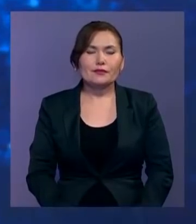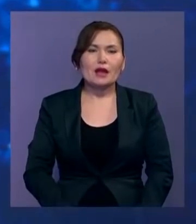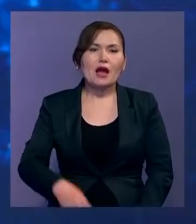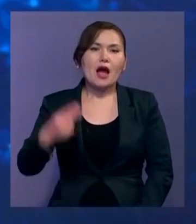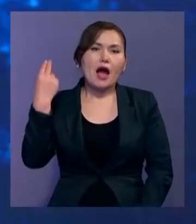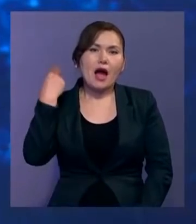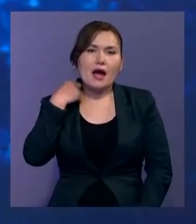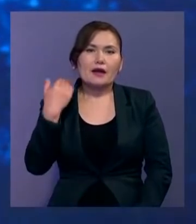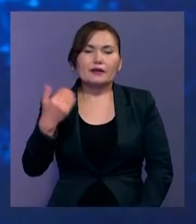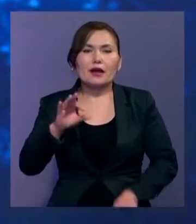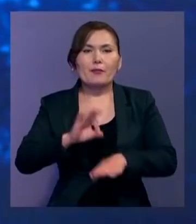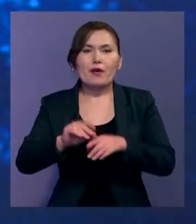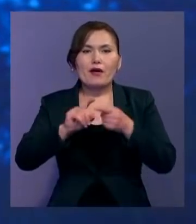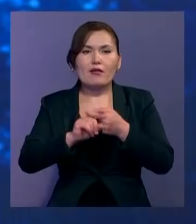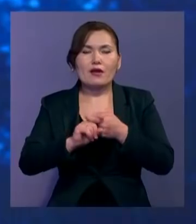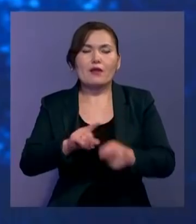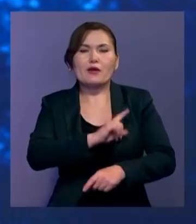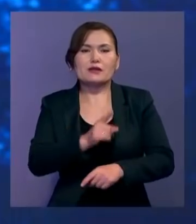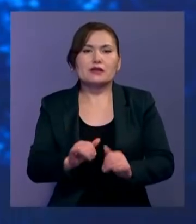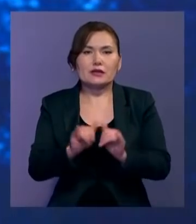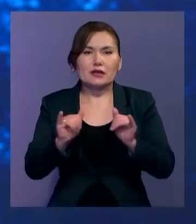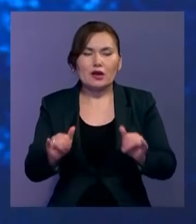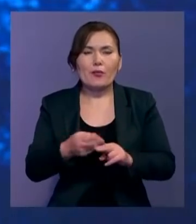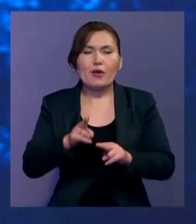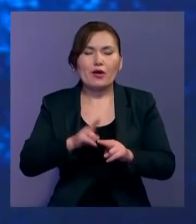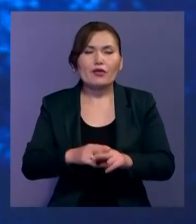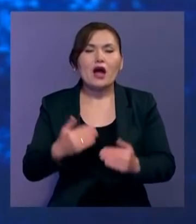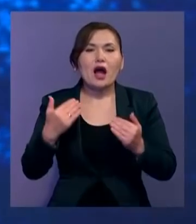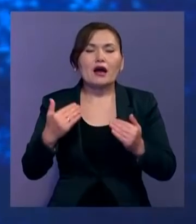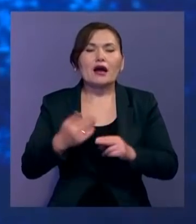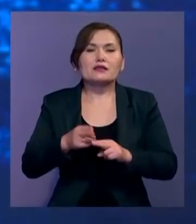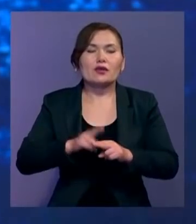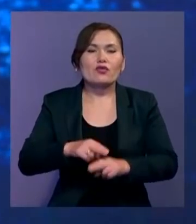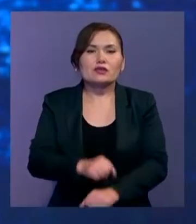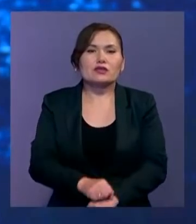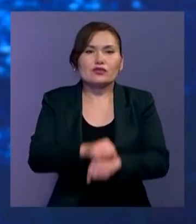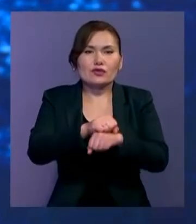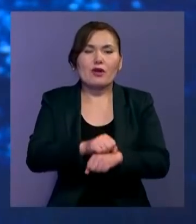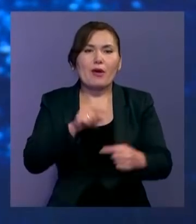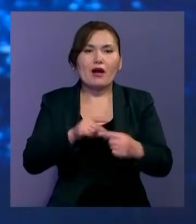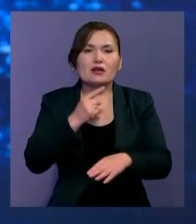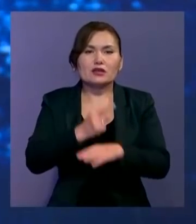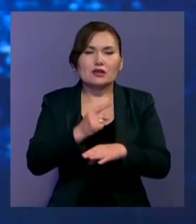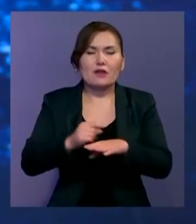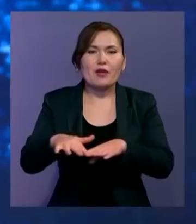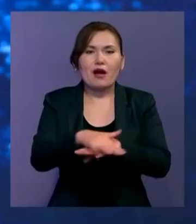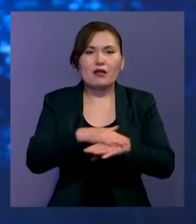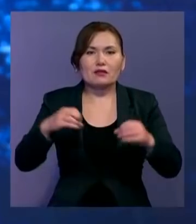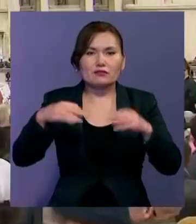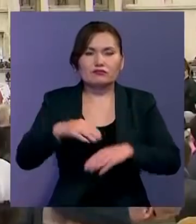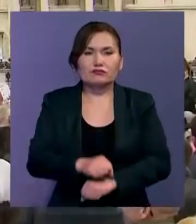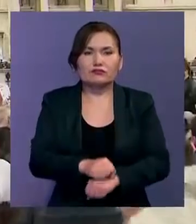Лондонда індеттің таралуына байланысты қабылданған шектеулерге қарсы наразылық шеруі өтті. Мыңдаған адам Трафальгар алаңына жиналған.